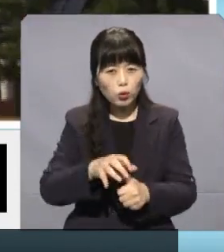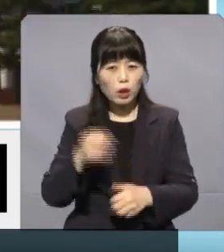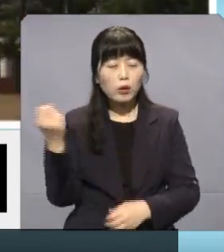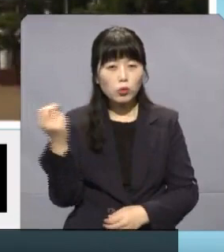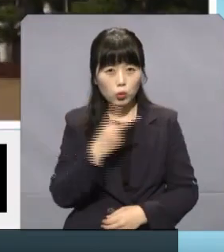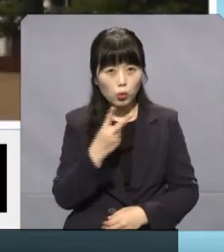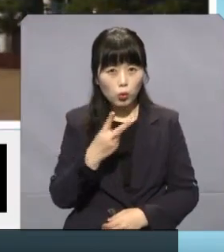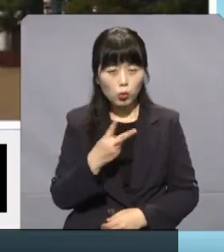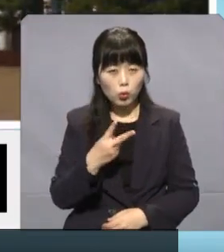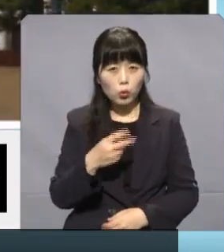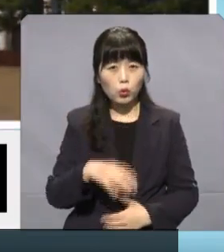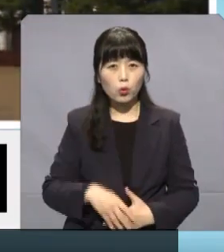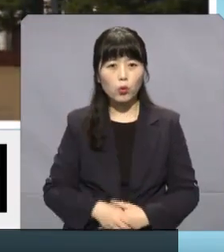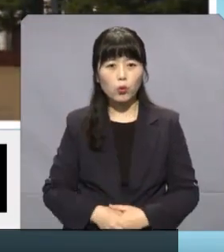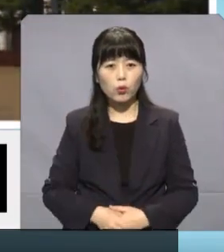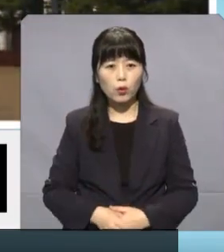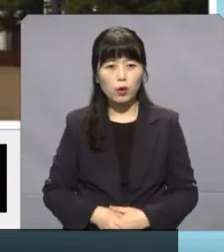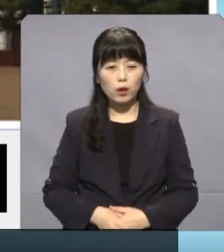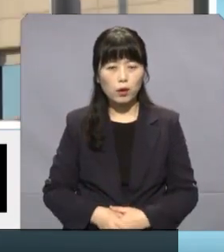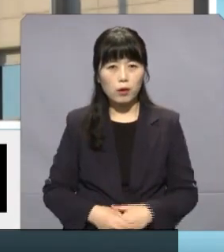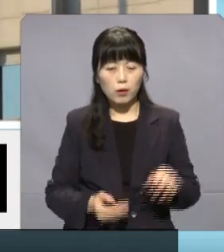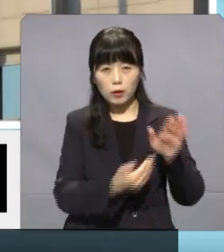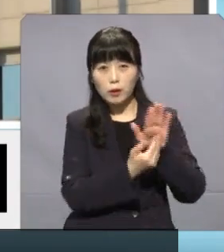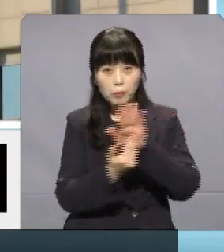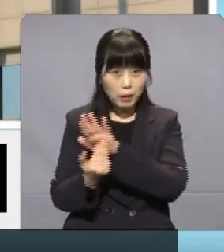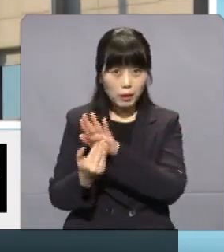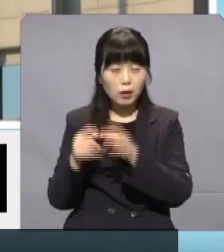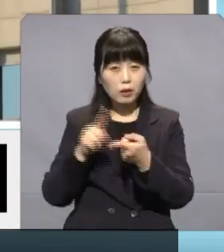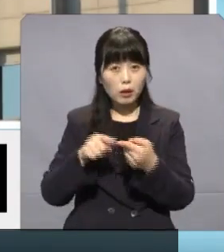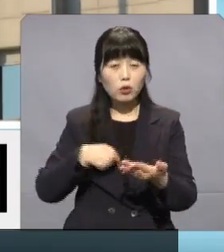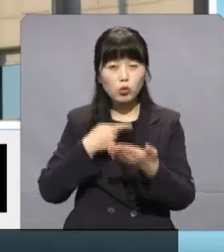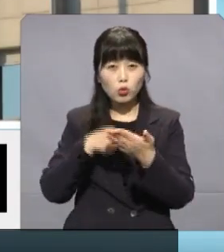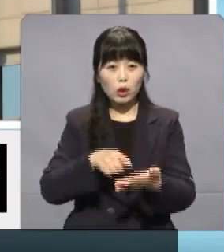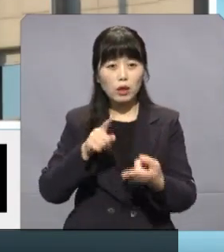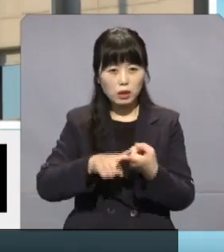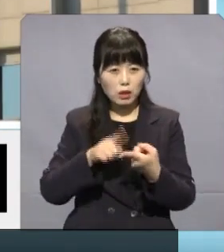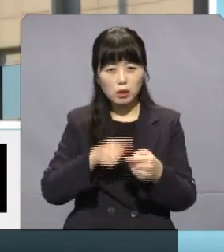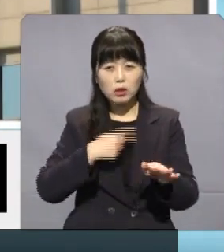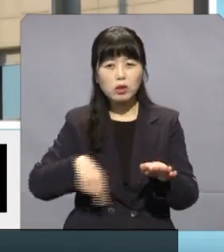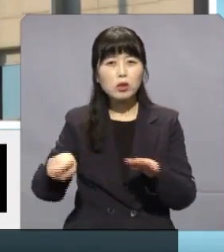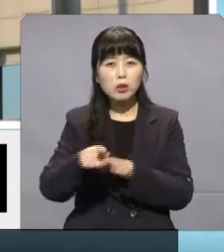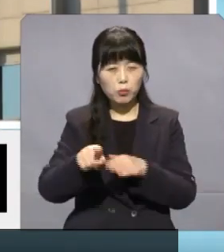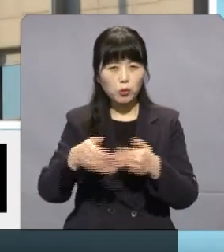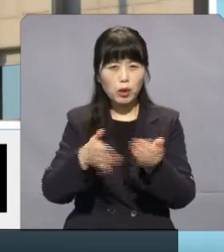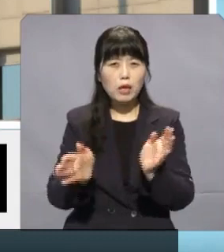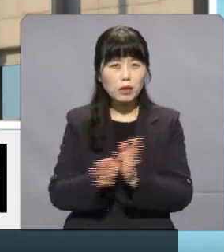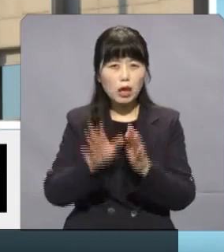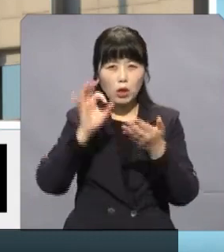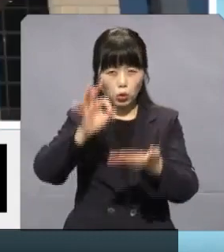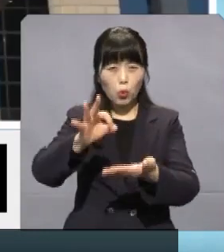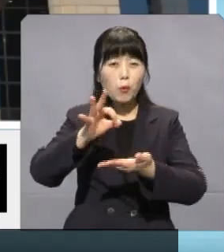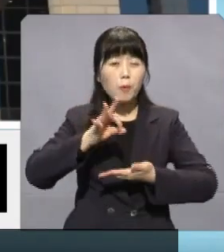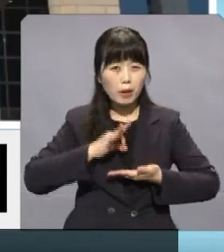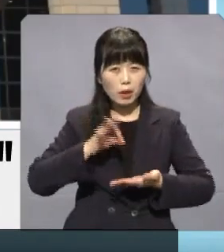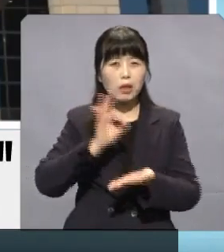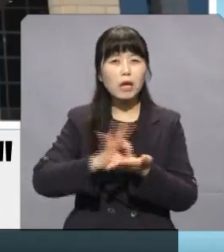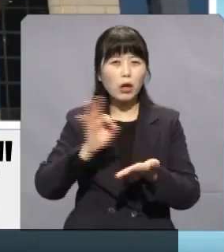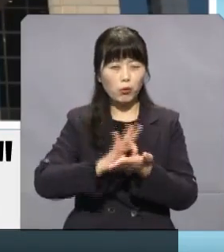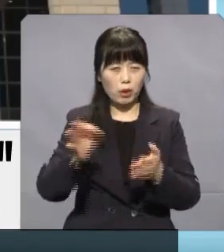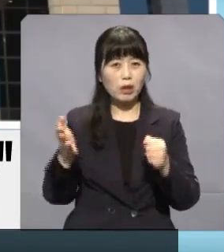뭐이 나름대로 어떤 뭐 선을 긋겠다라고 하는이 주장을 하는 것은 진보단체가 그만큼 돈을 많이 받아서 왔기